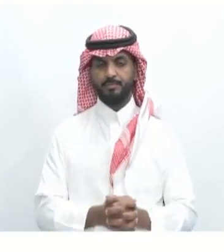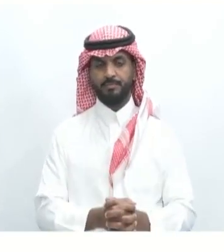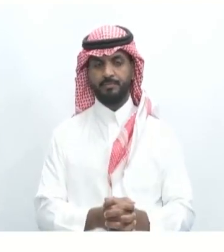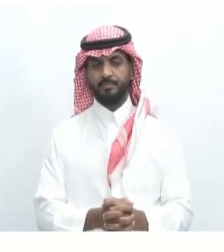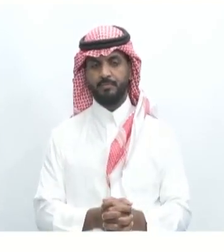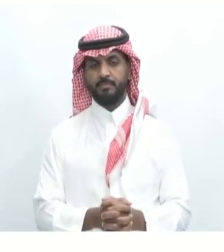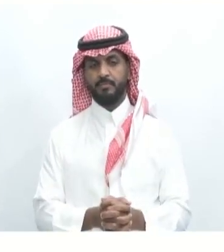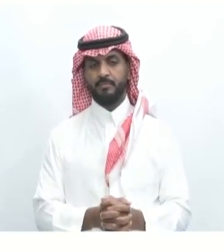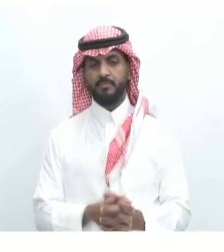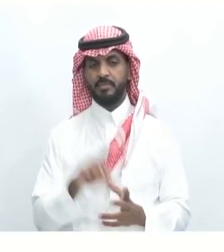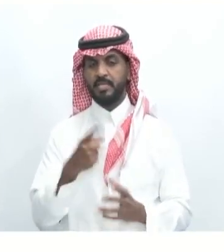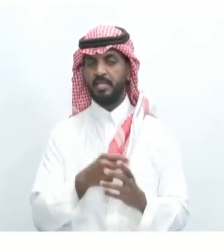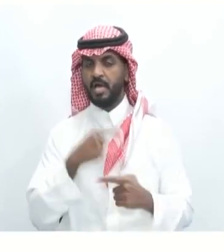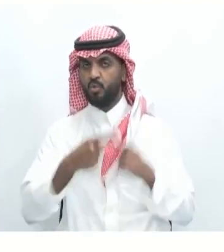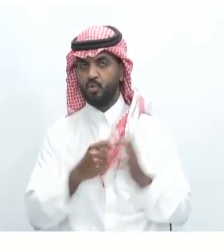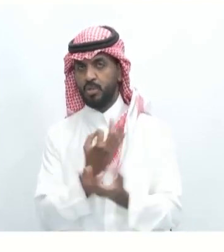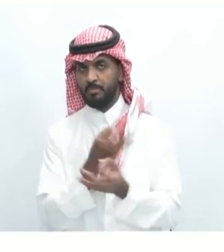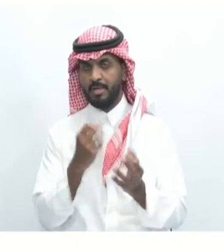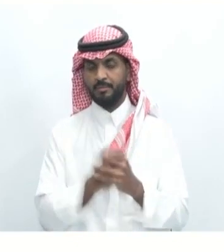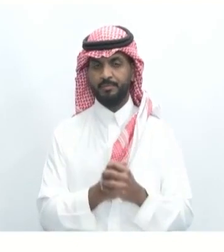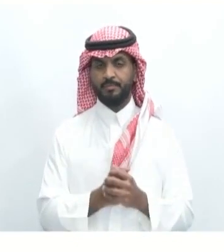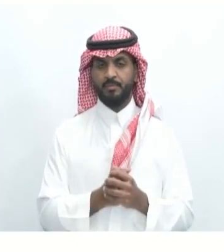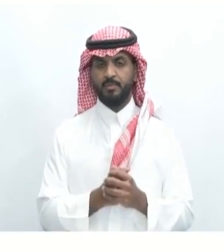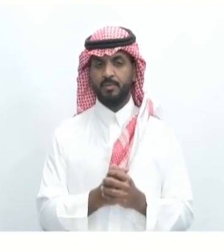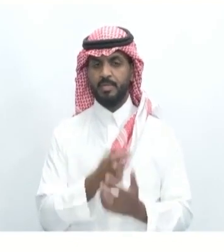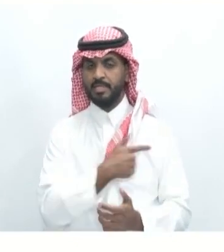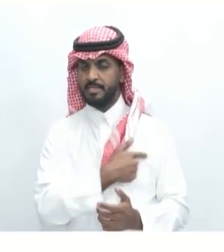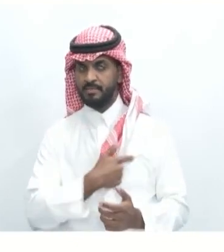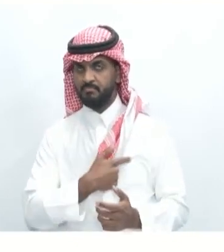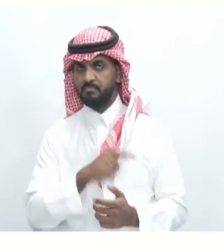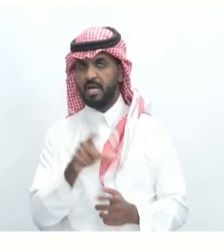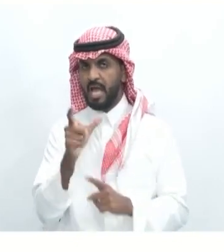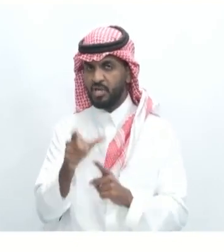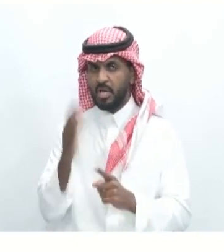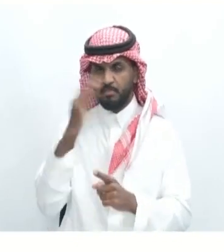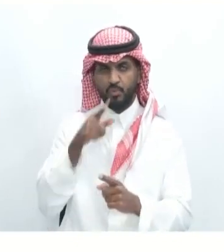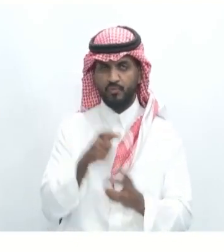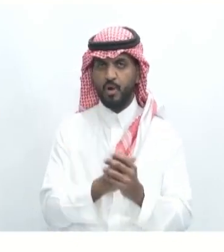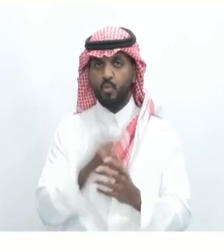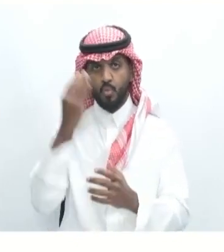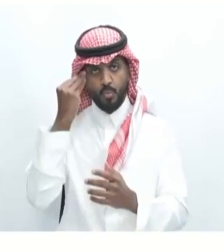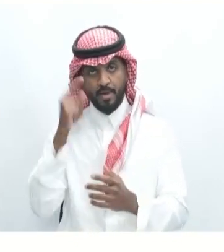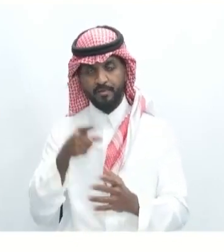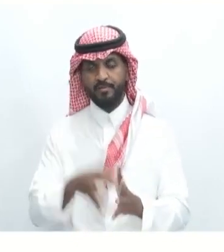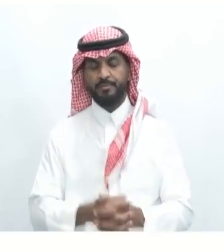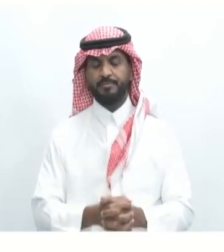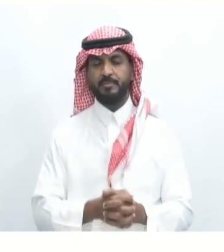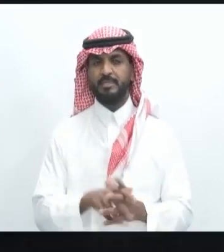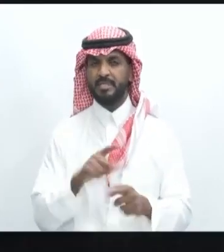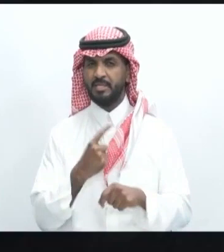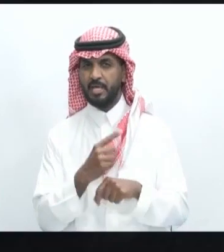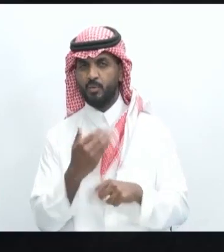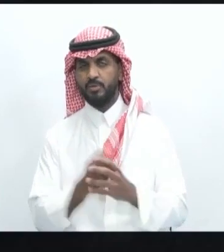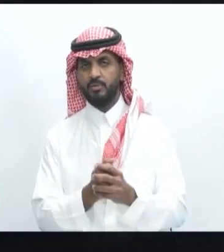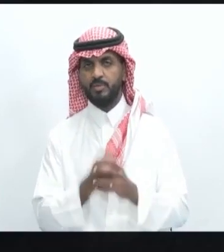الاتيه سريعا حاولوا ماذا اكمال الخريطه المعرفيه قل الاسم سيكون اما نكره او ماذا سريعا في دقيقه واحده